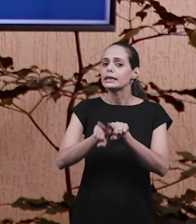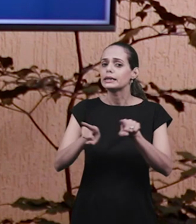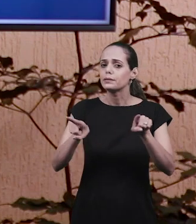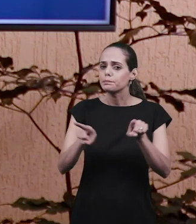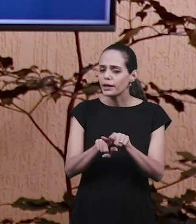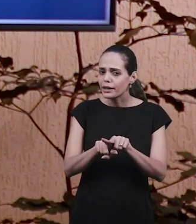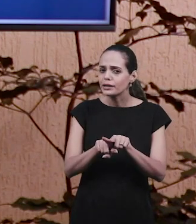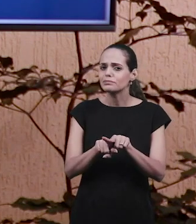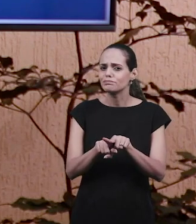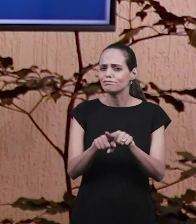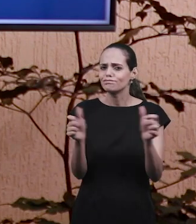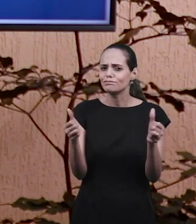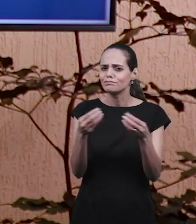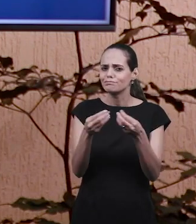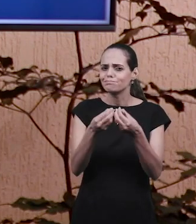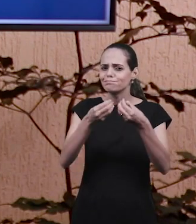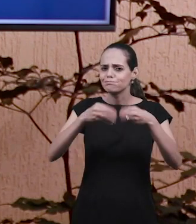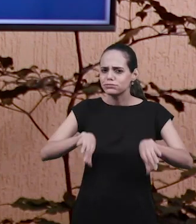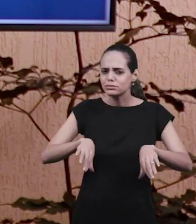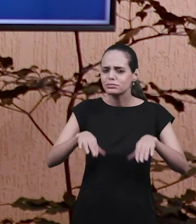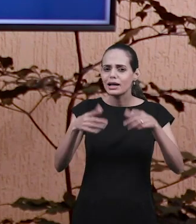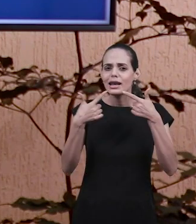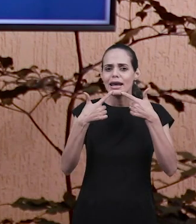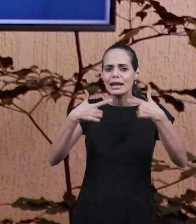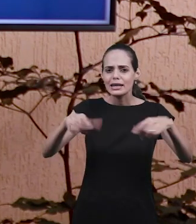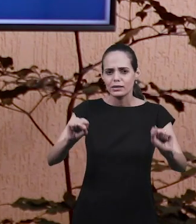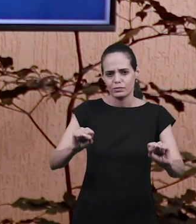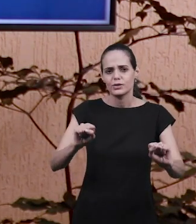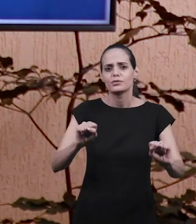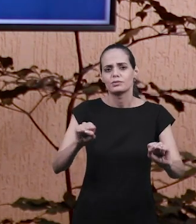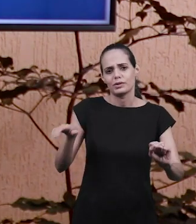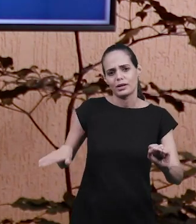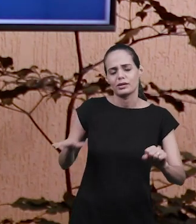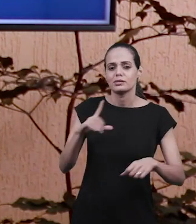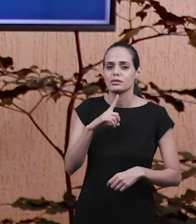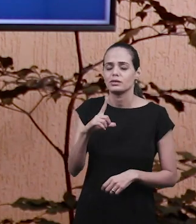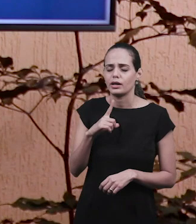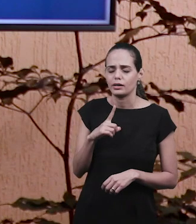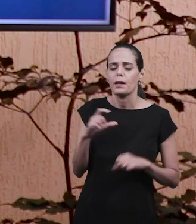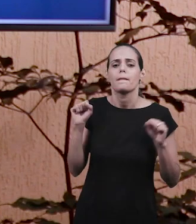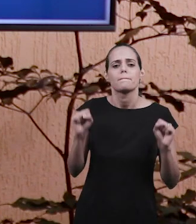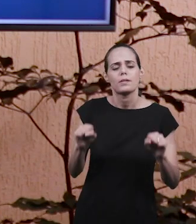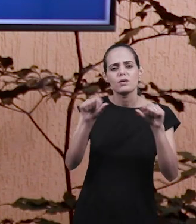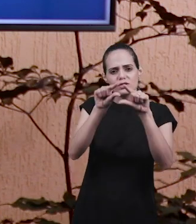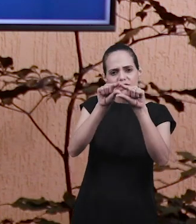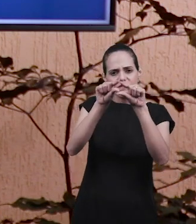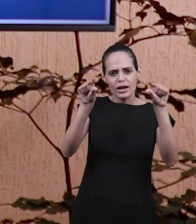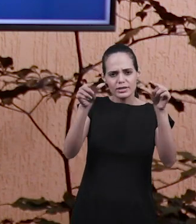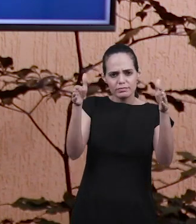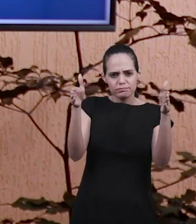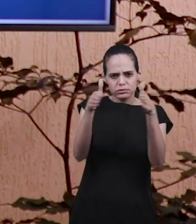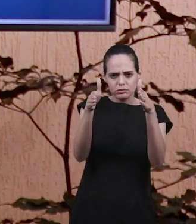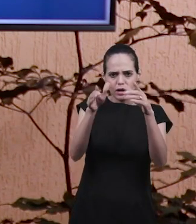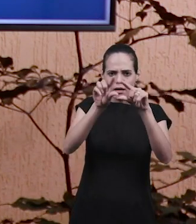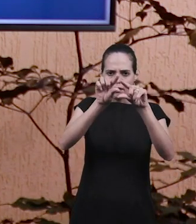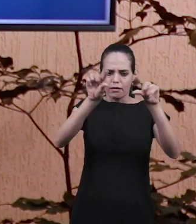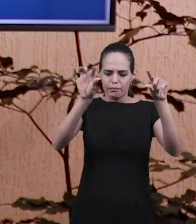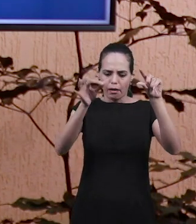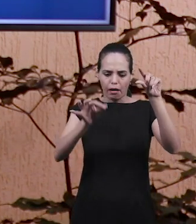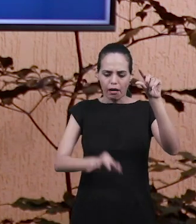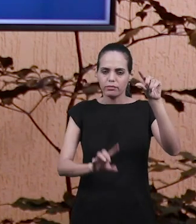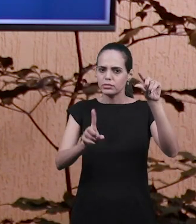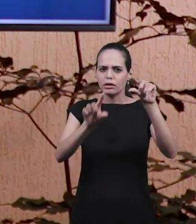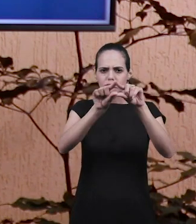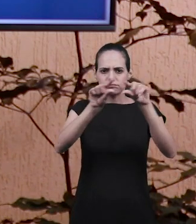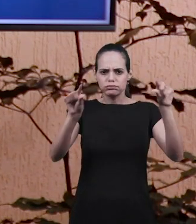de dysfonctionnement. Qu'est-ce que je peux faire? Je peux utiliser des phrases plus courtes, être